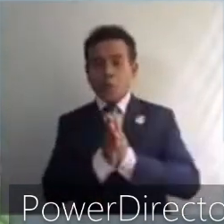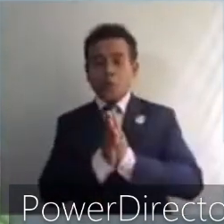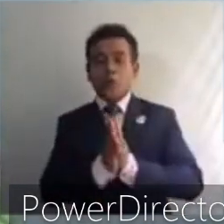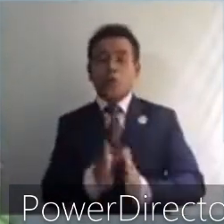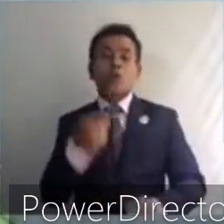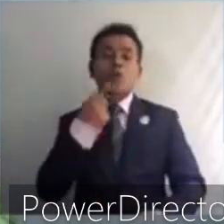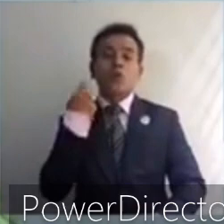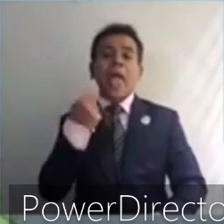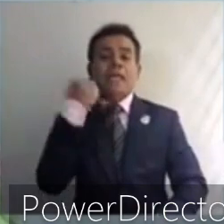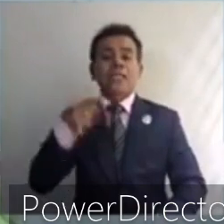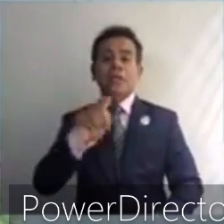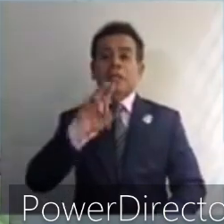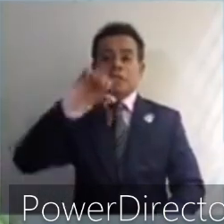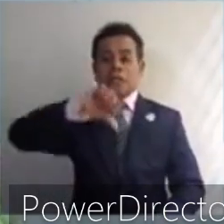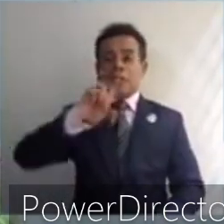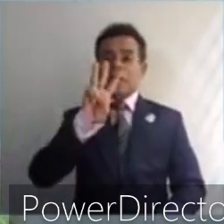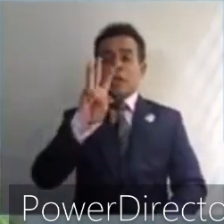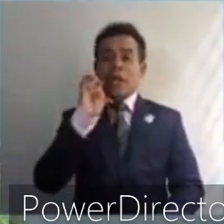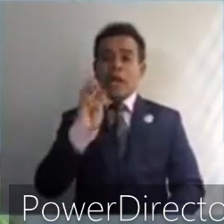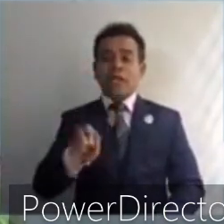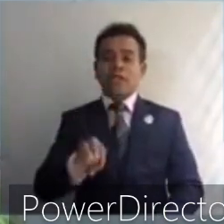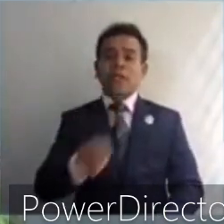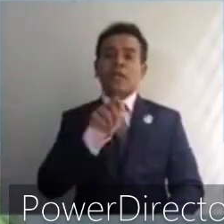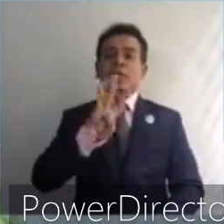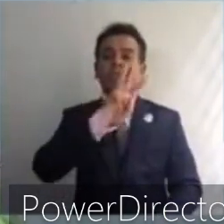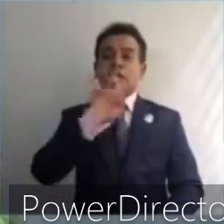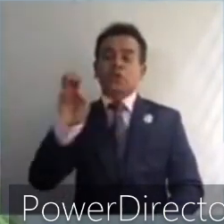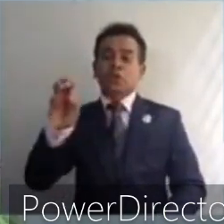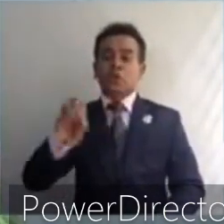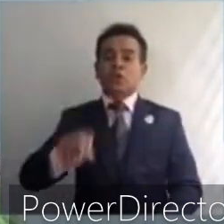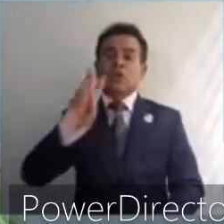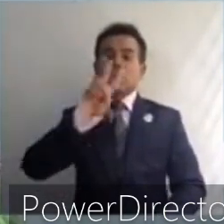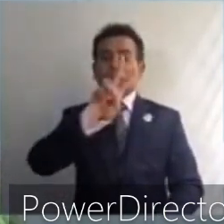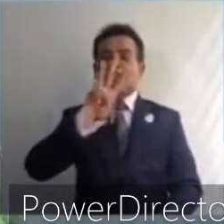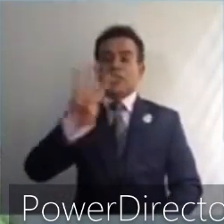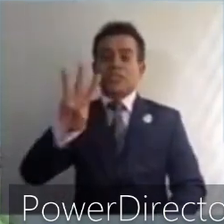93,323টি। অদ্যাবধি আমরা মোট কল রিসিভ করেছি